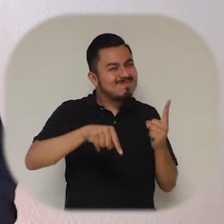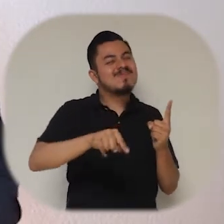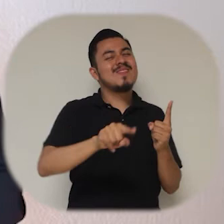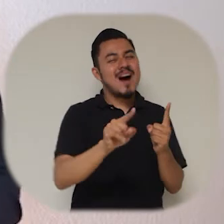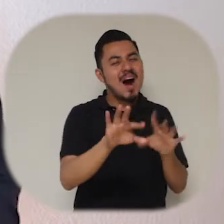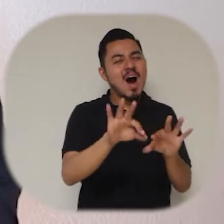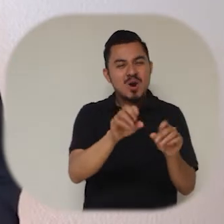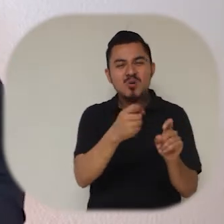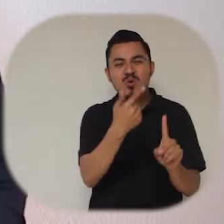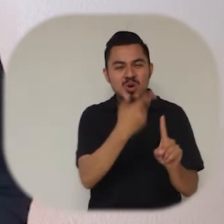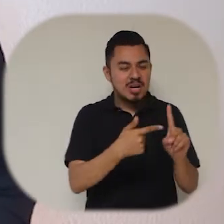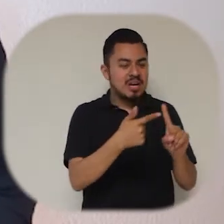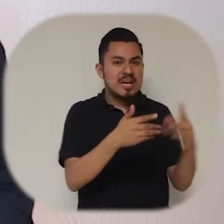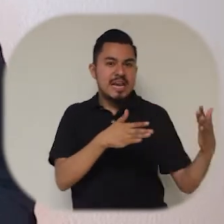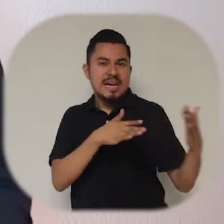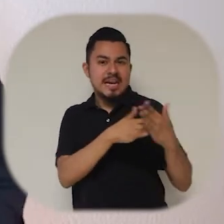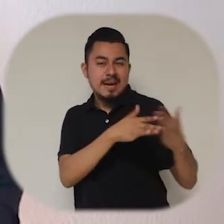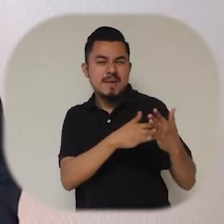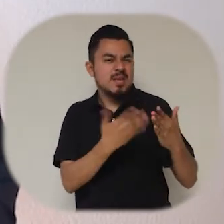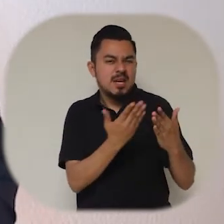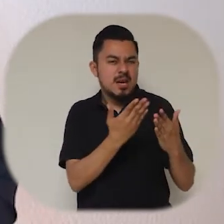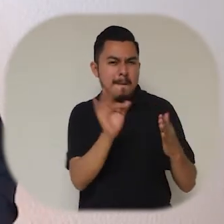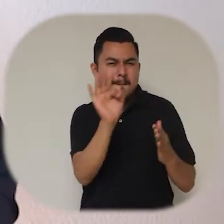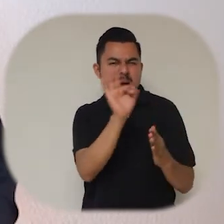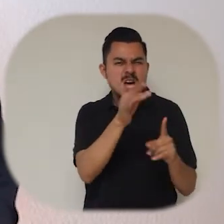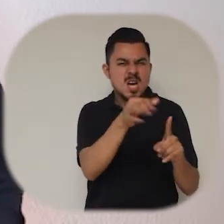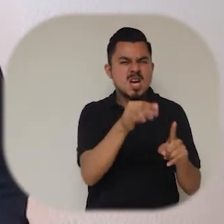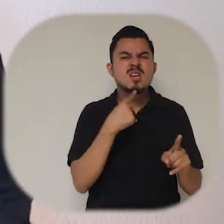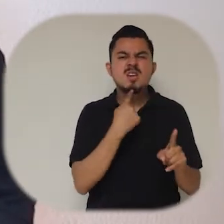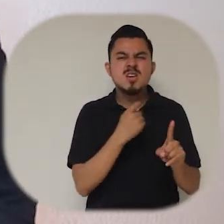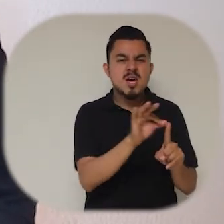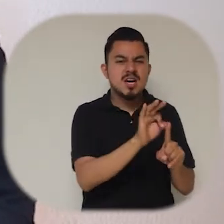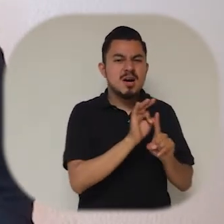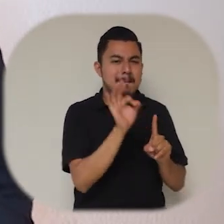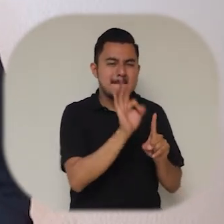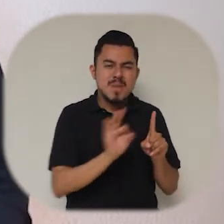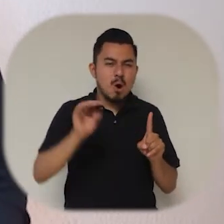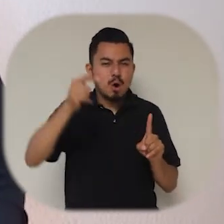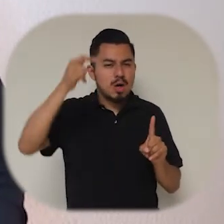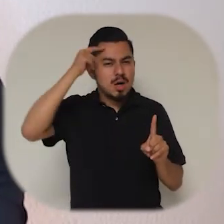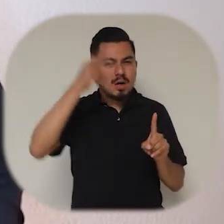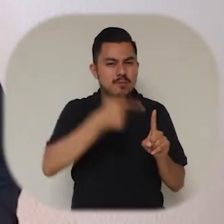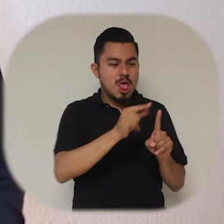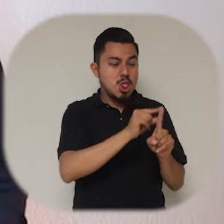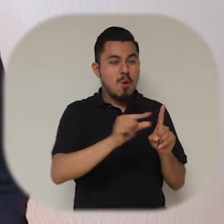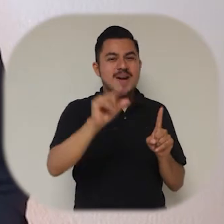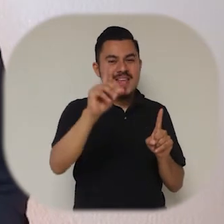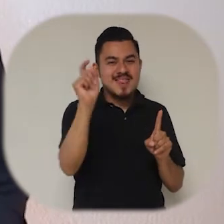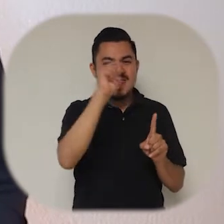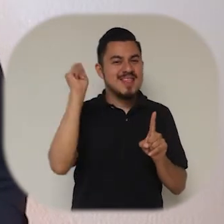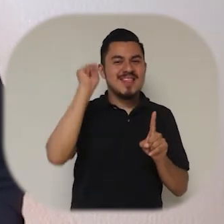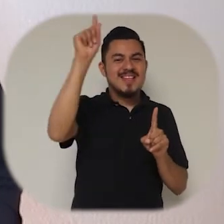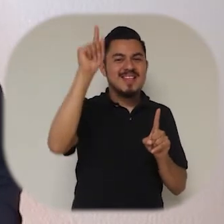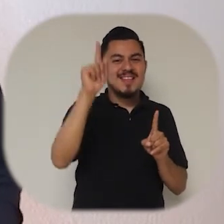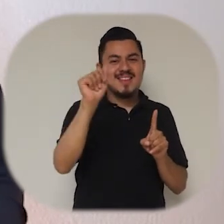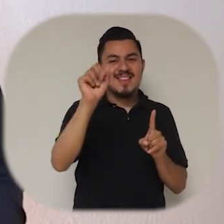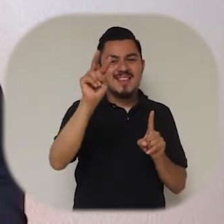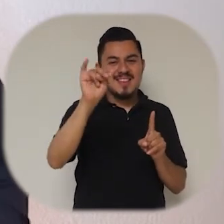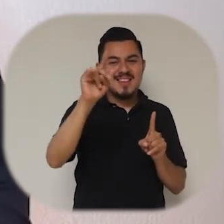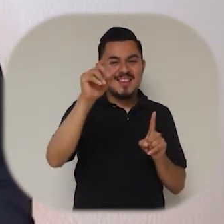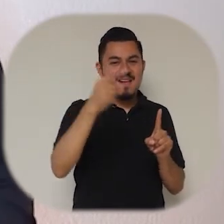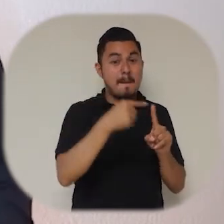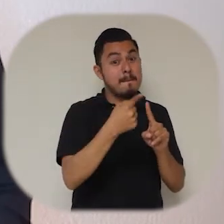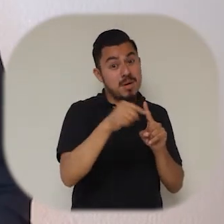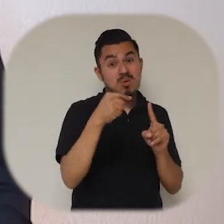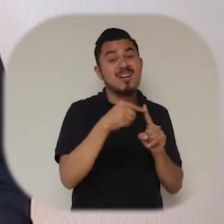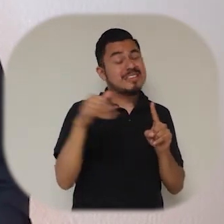왕들도 한계가 있다는 거죠. 왕 중에 최고의 왕이 다윗입니다. 그 다윗 왕도 사실은 실수를